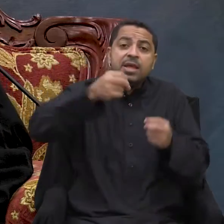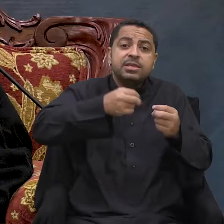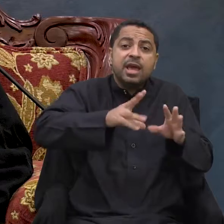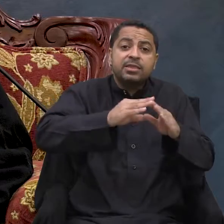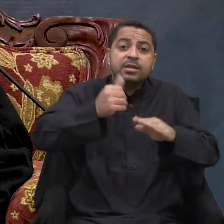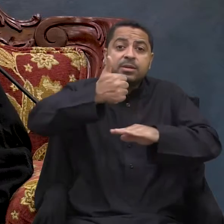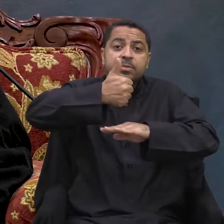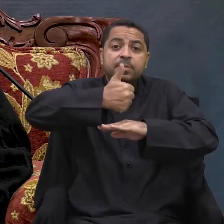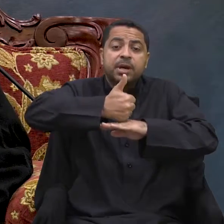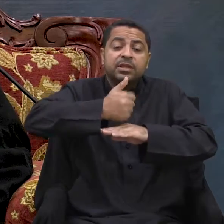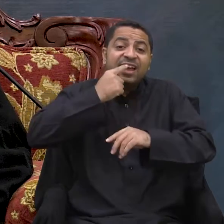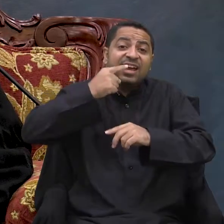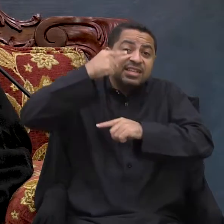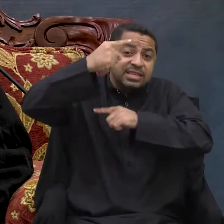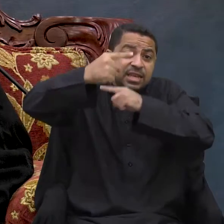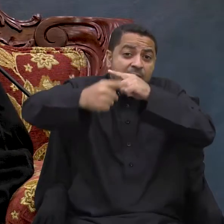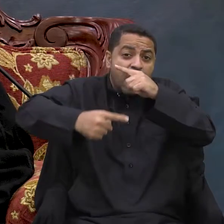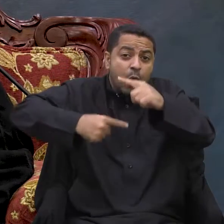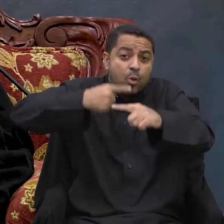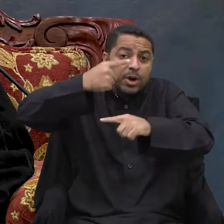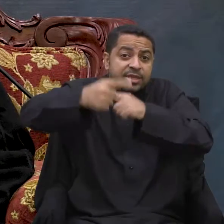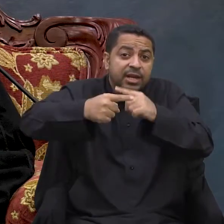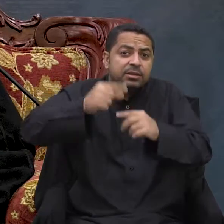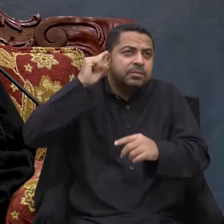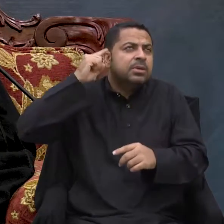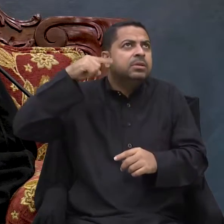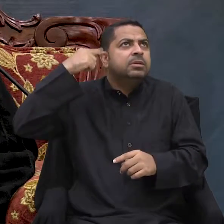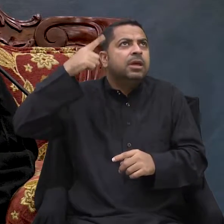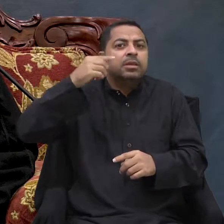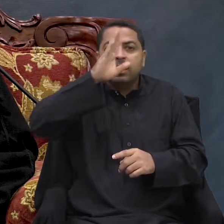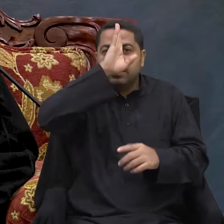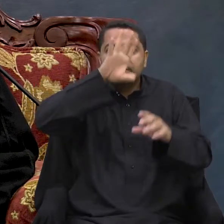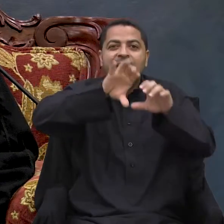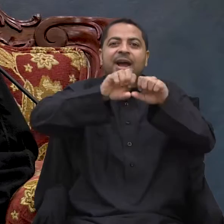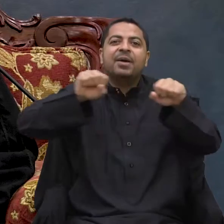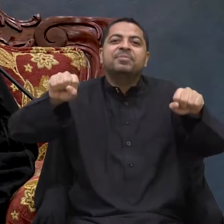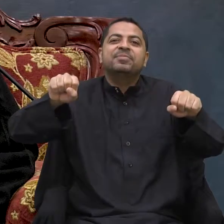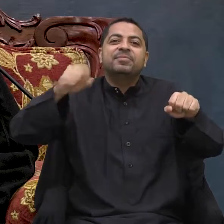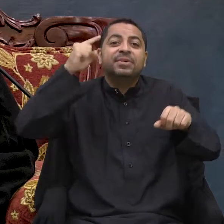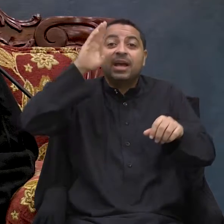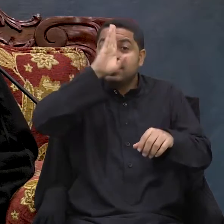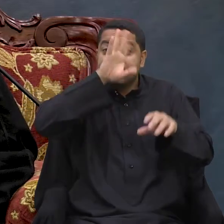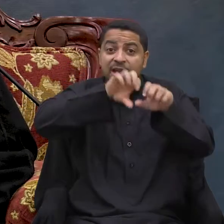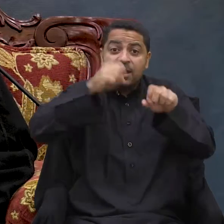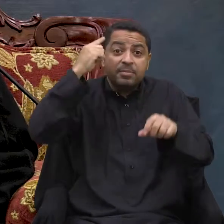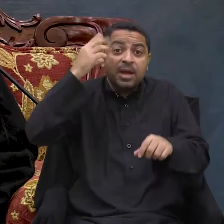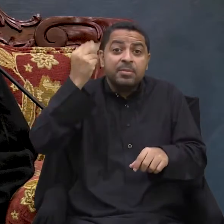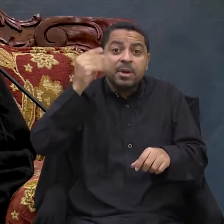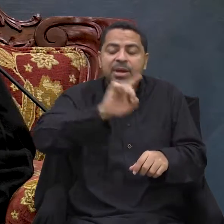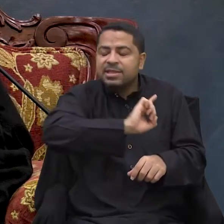سيظل هذا المعنى الذي صنعه الحسين بمسيرته